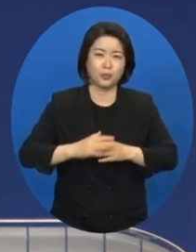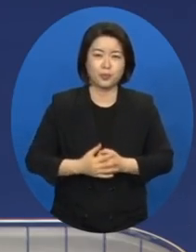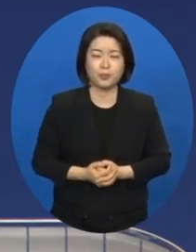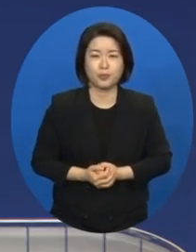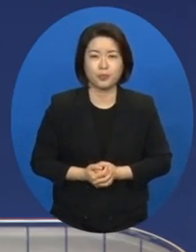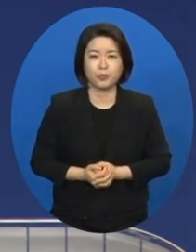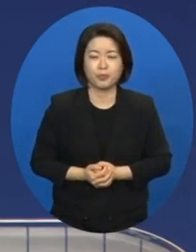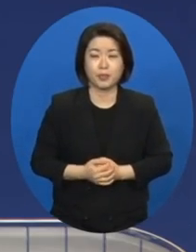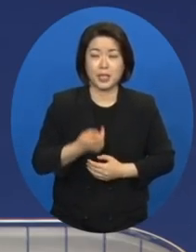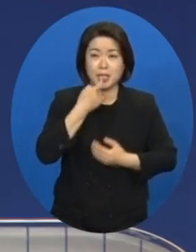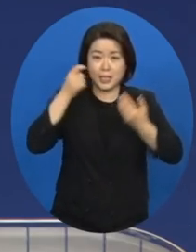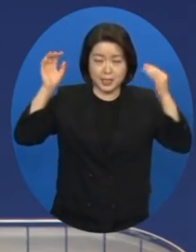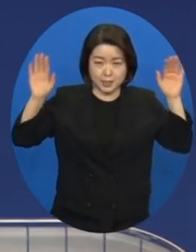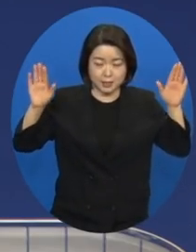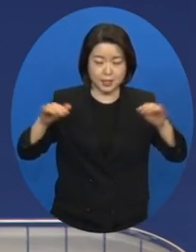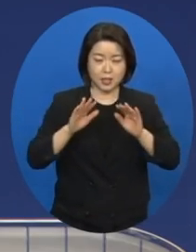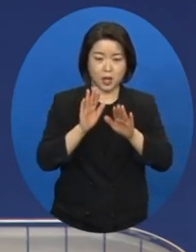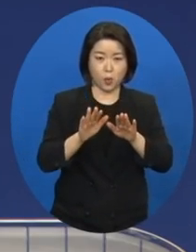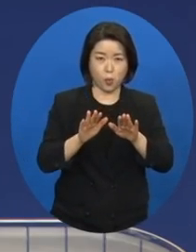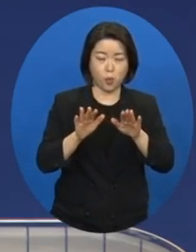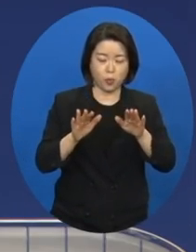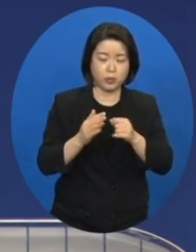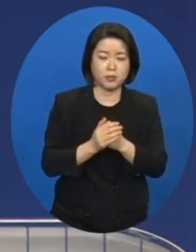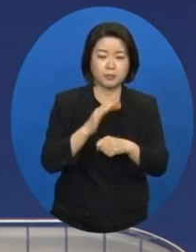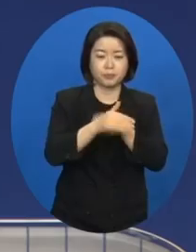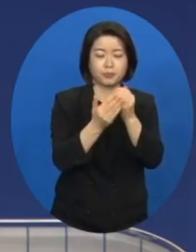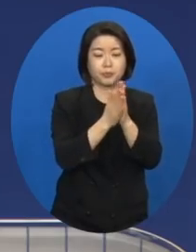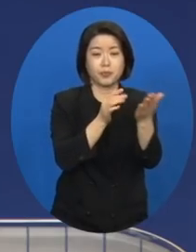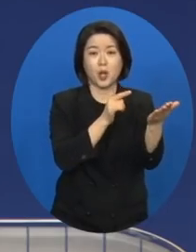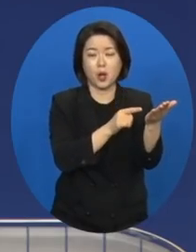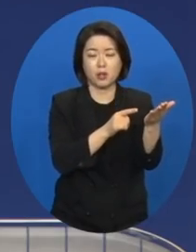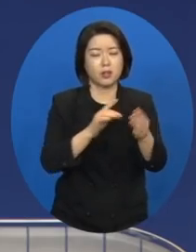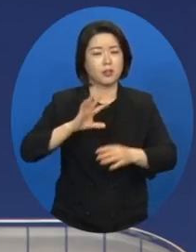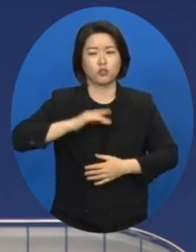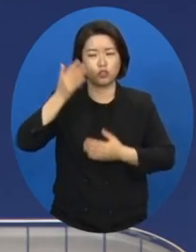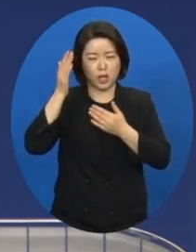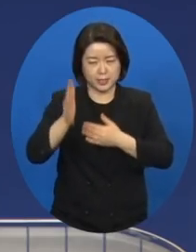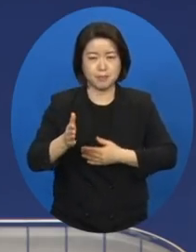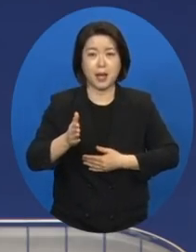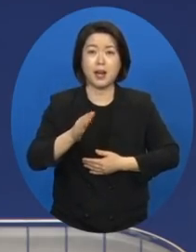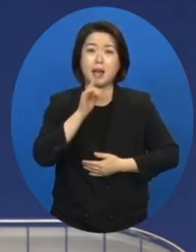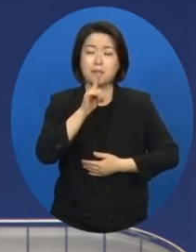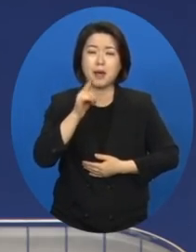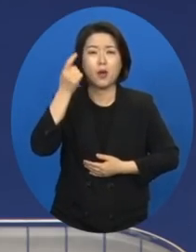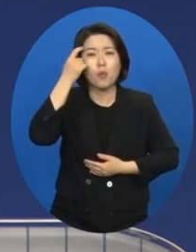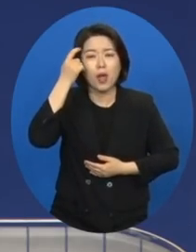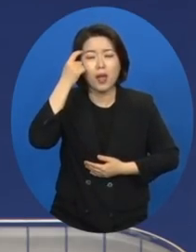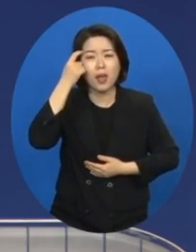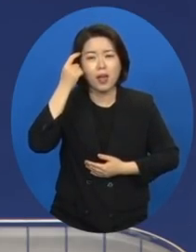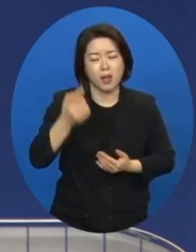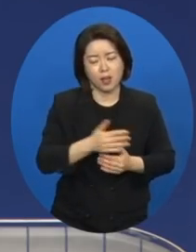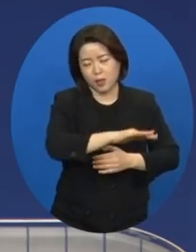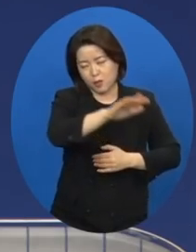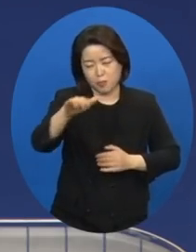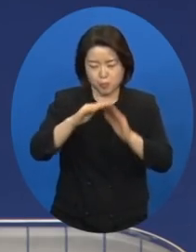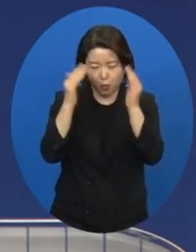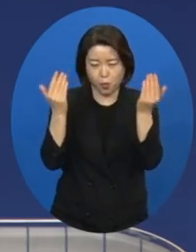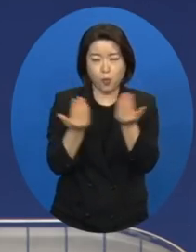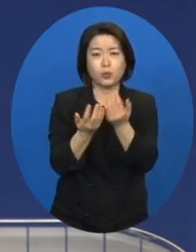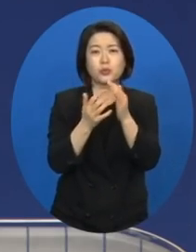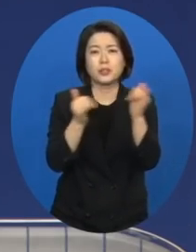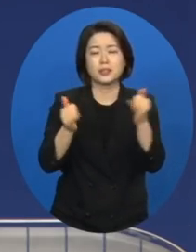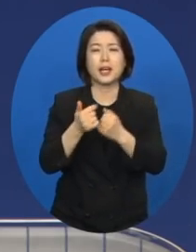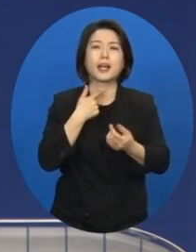그렇게 천사가 오늘 본문에서 두려워 말라라고 했던 이유는 이것이 모든 인간이 겪는 우리 아주